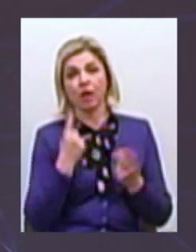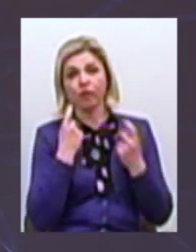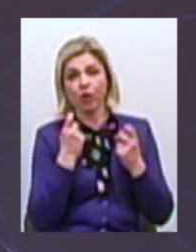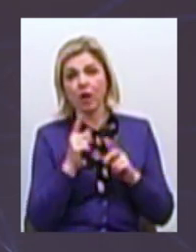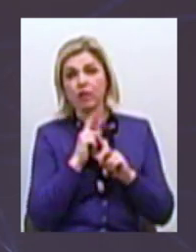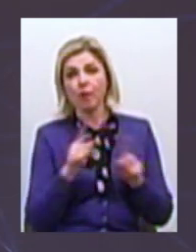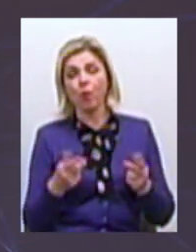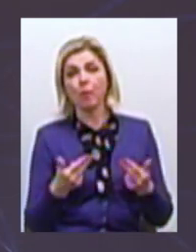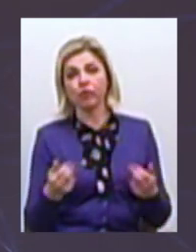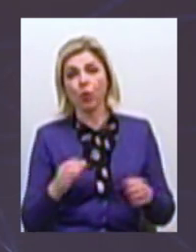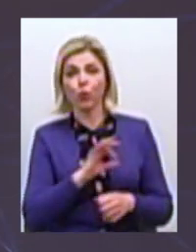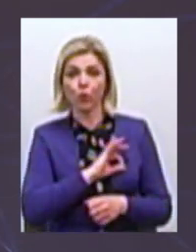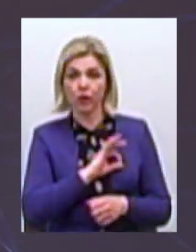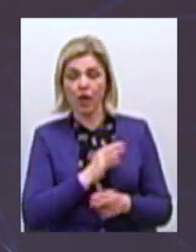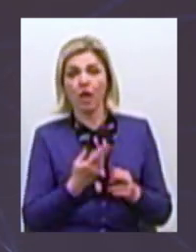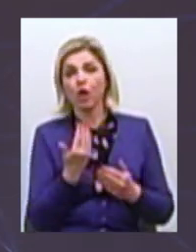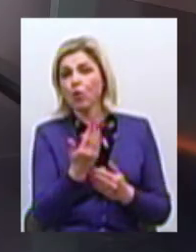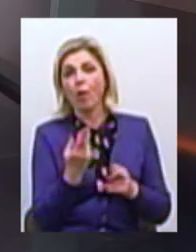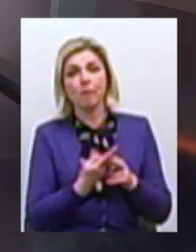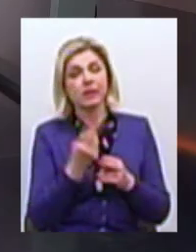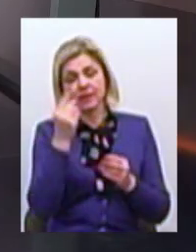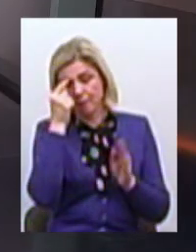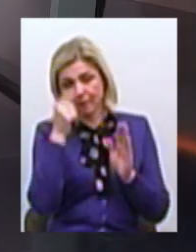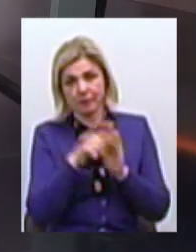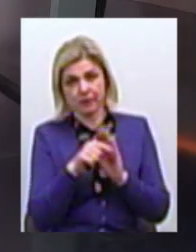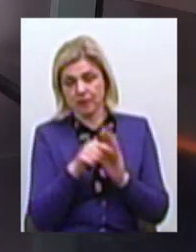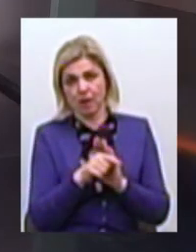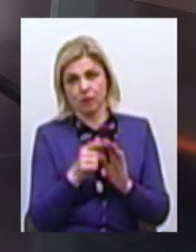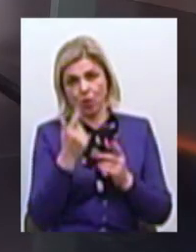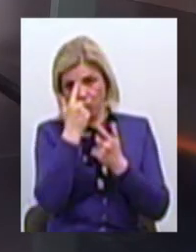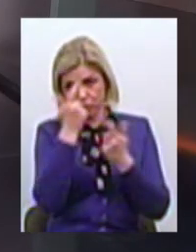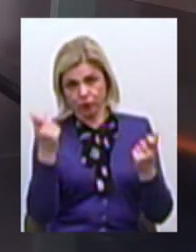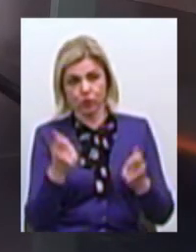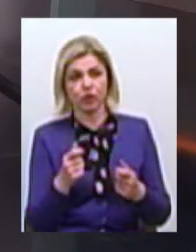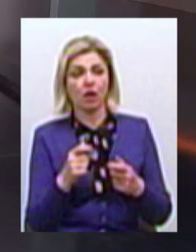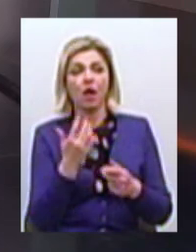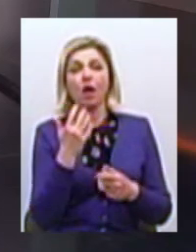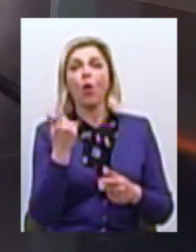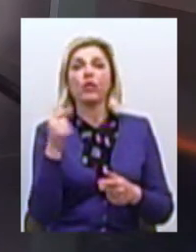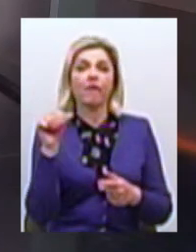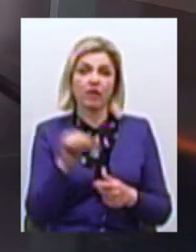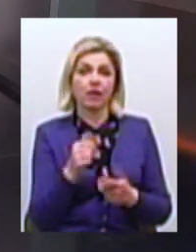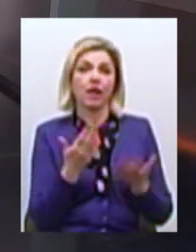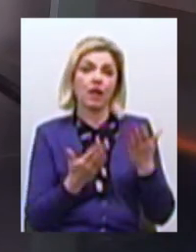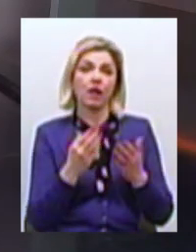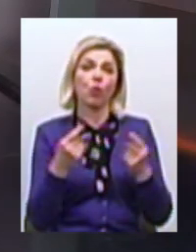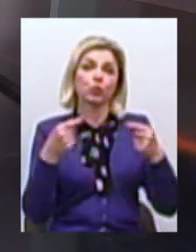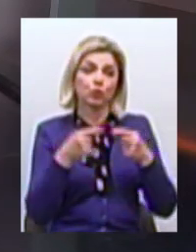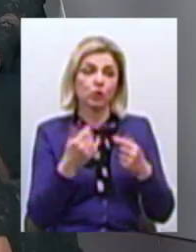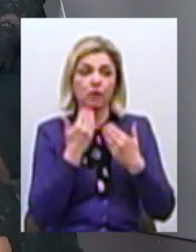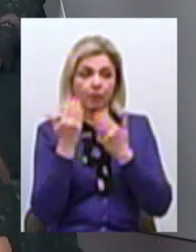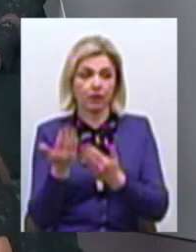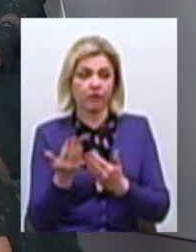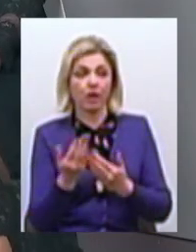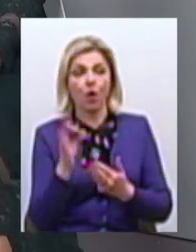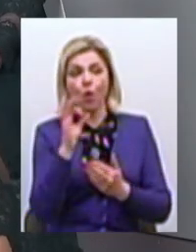подтверждена юридически, поэтому ее бессмысленно озвучивать. Спасибо. Олена, 5 хвилин, або уточнення, або запитання, останнє вже точно. З приводу